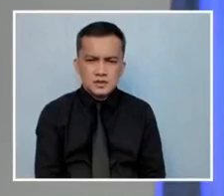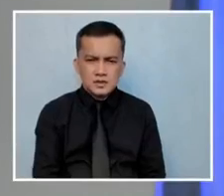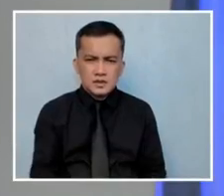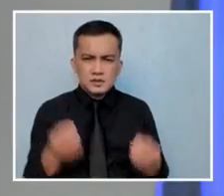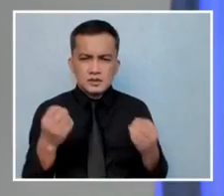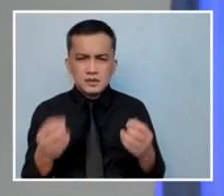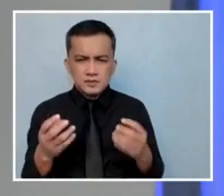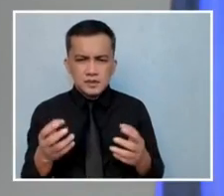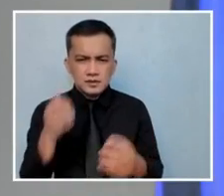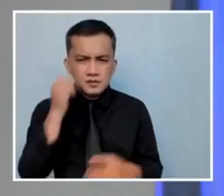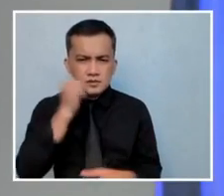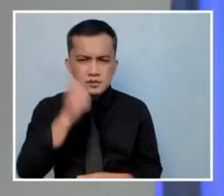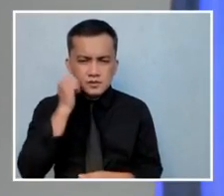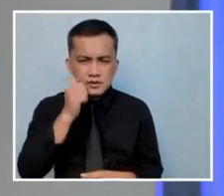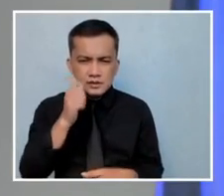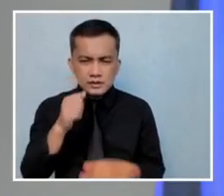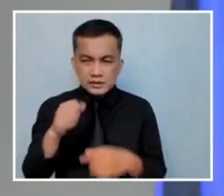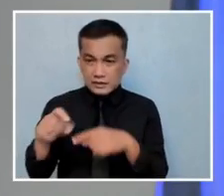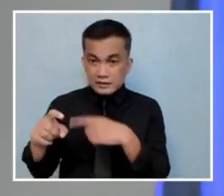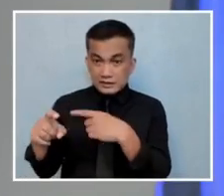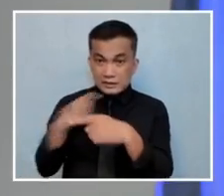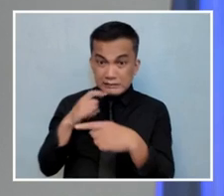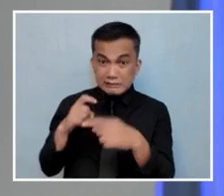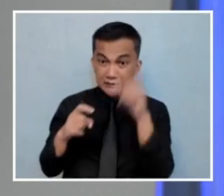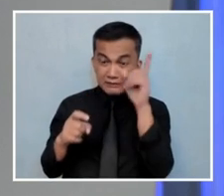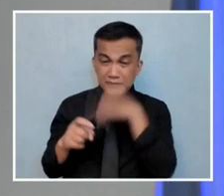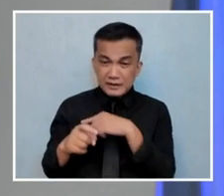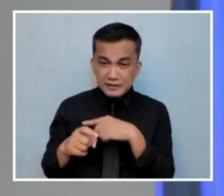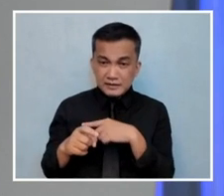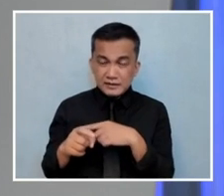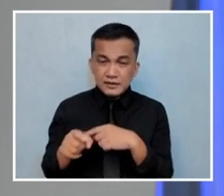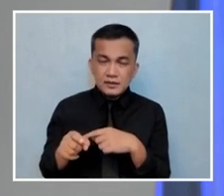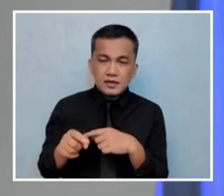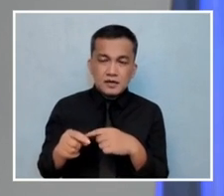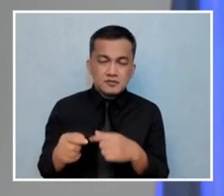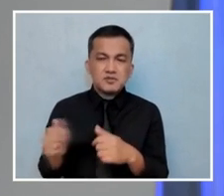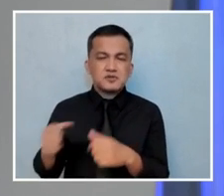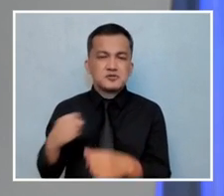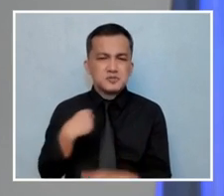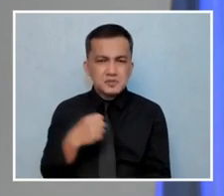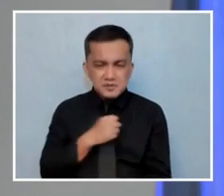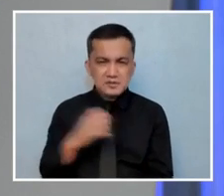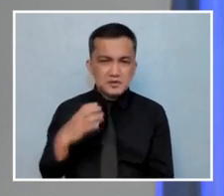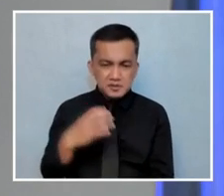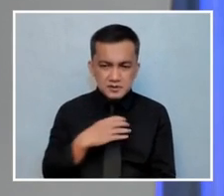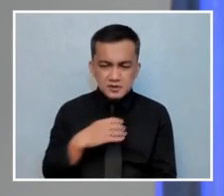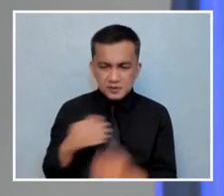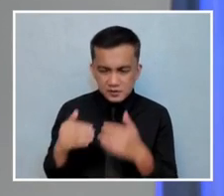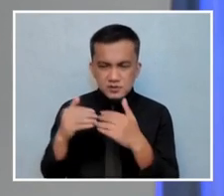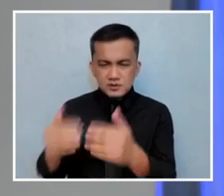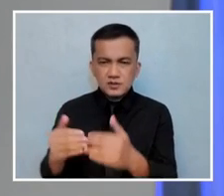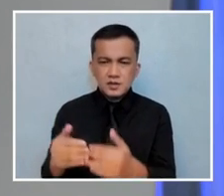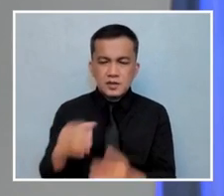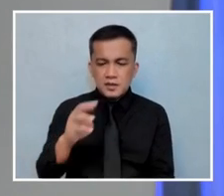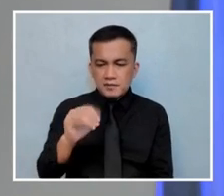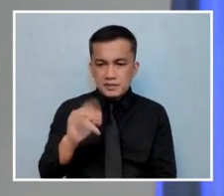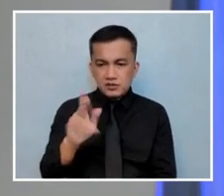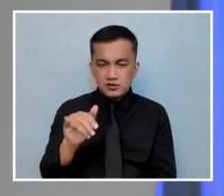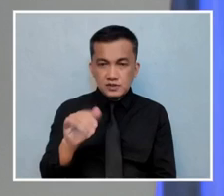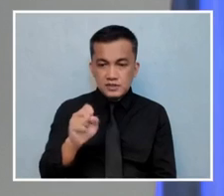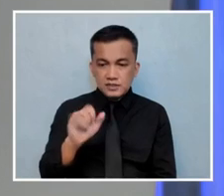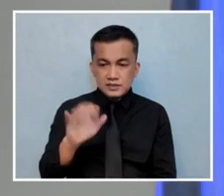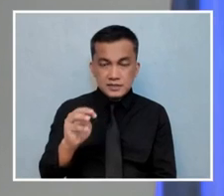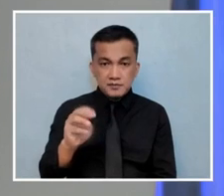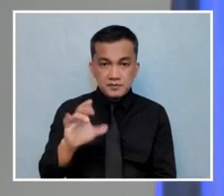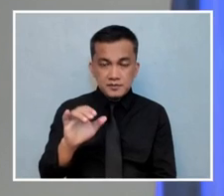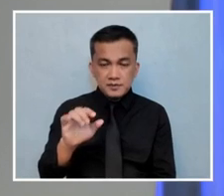dalas ng mga tech scam, muling isinusulong ng ilang mambabatas ang mandatory SIM card registration matapos ibitong